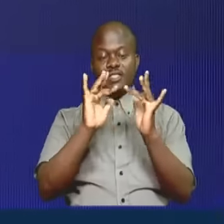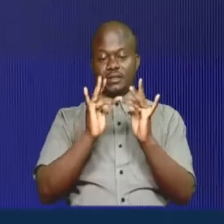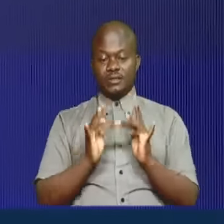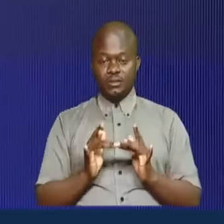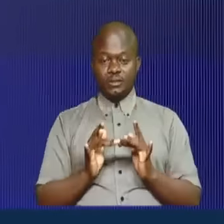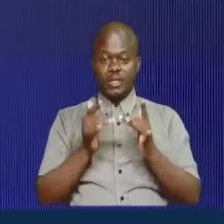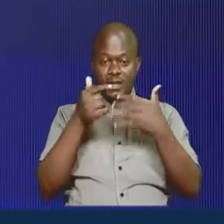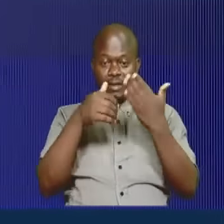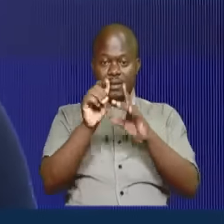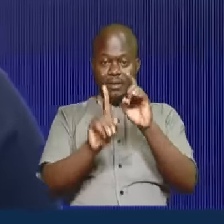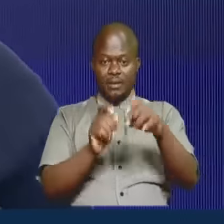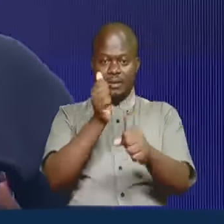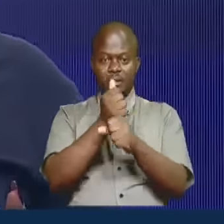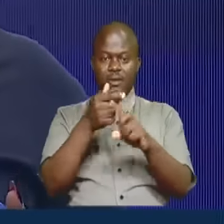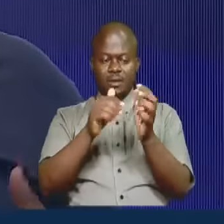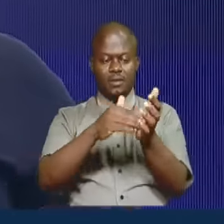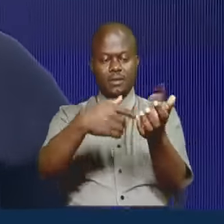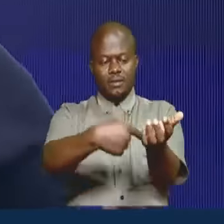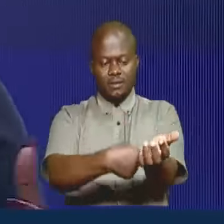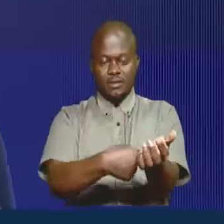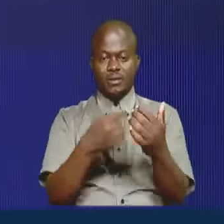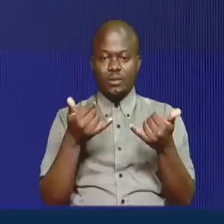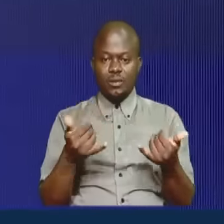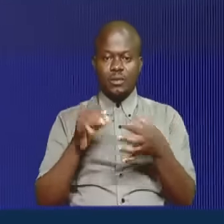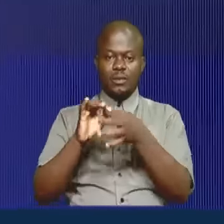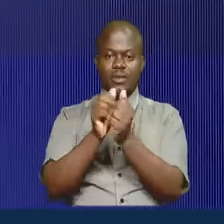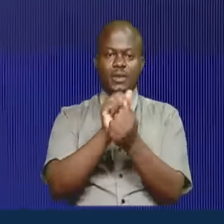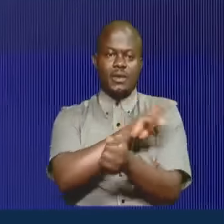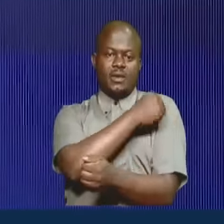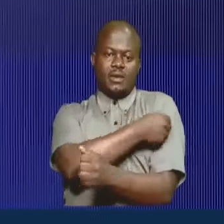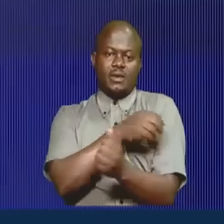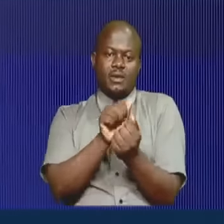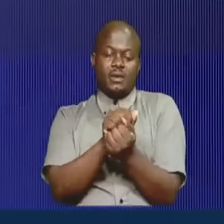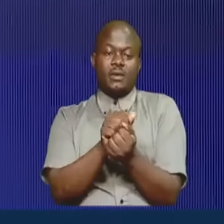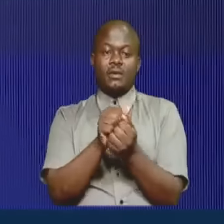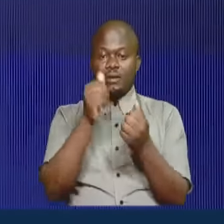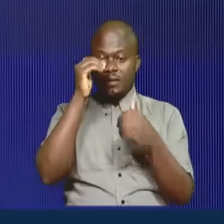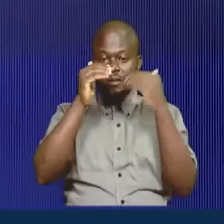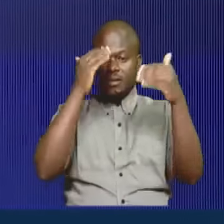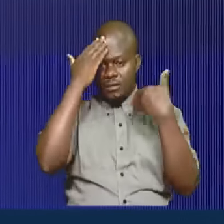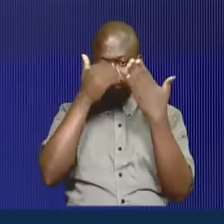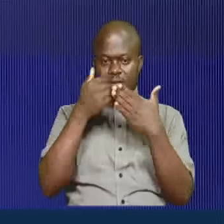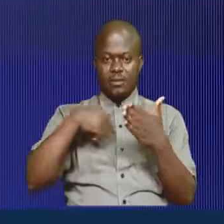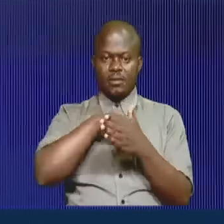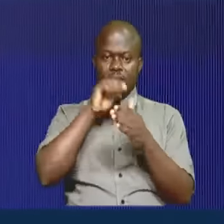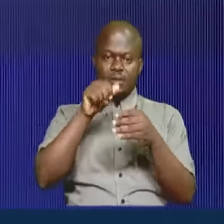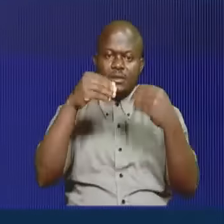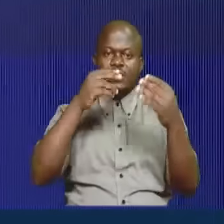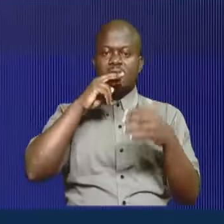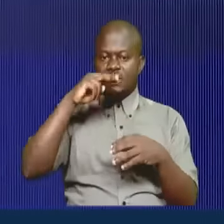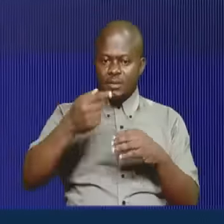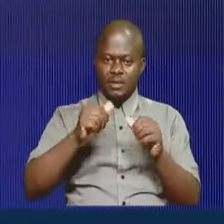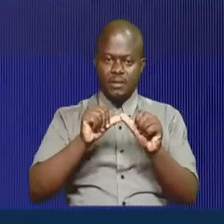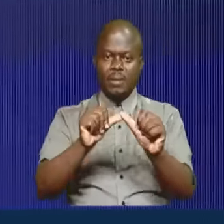ibizami bigakorwa ndetse akanavurwa. Kuri ubu dufatanya n'ibitaro ndetse n'amavuriro mu rwego rwo kugira ngo tubashe gutanga igisubizo